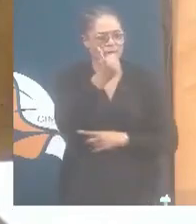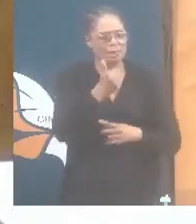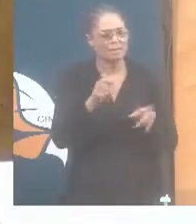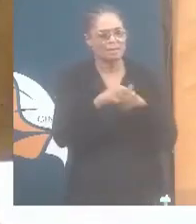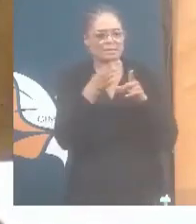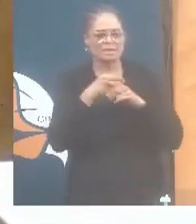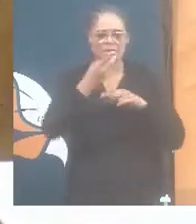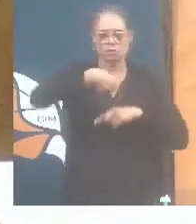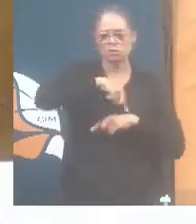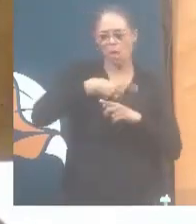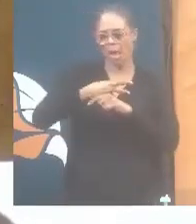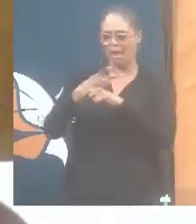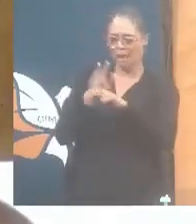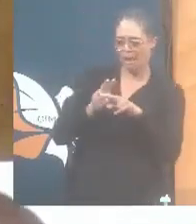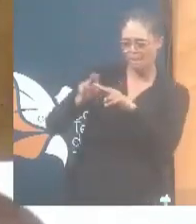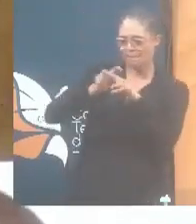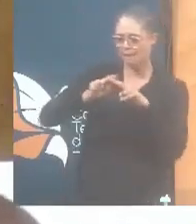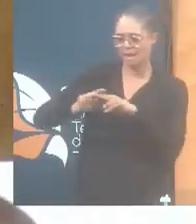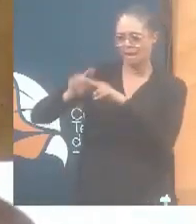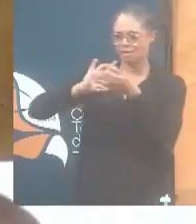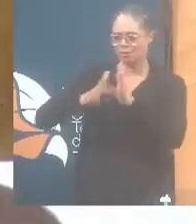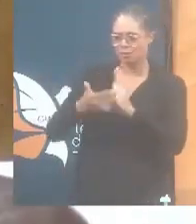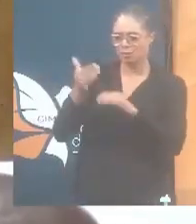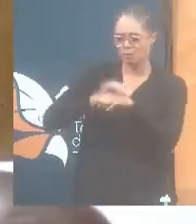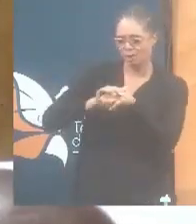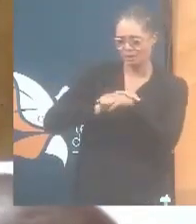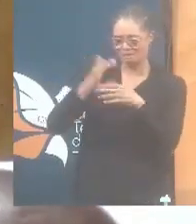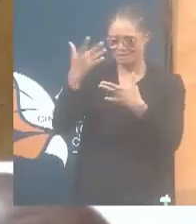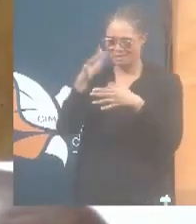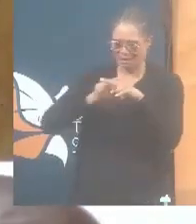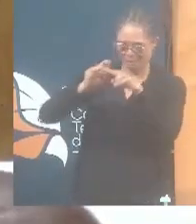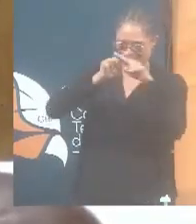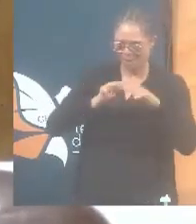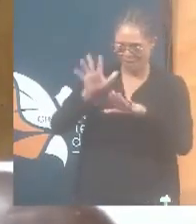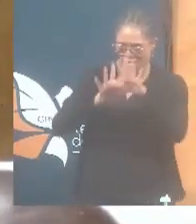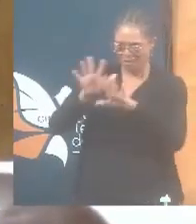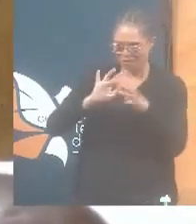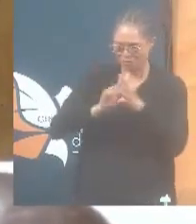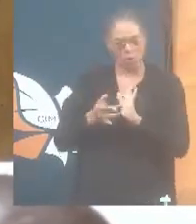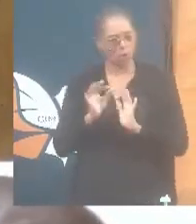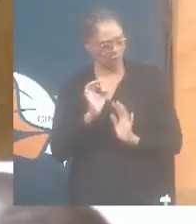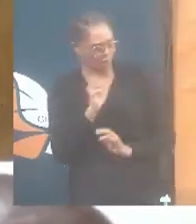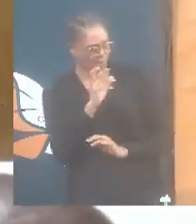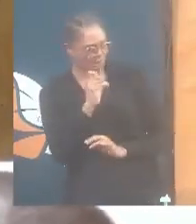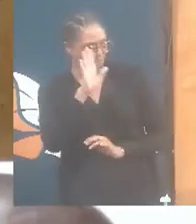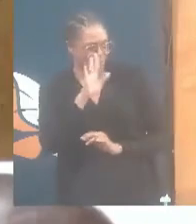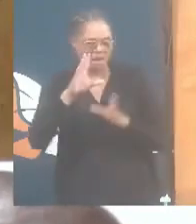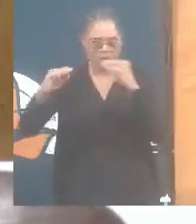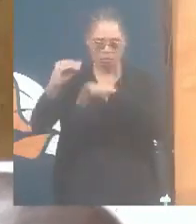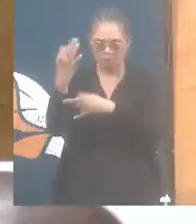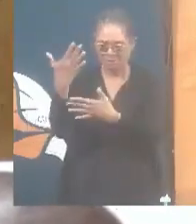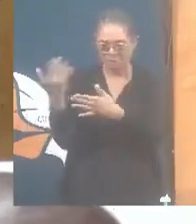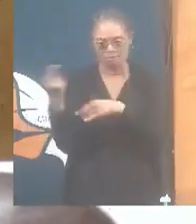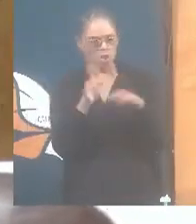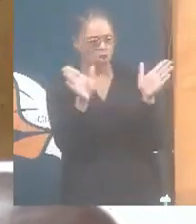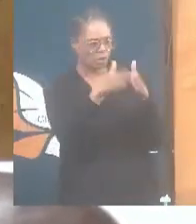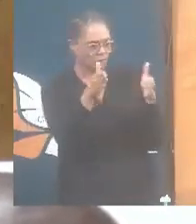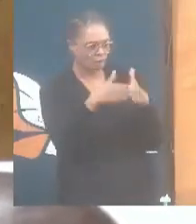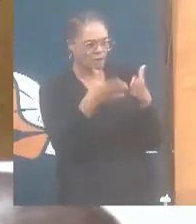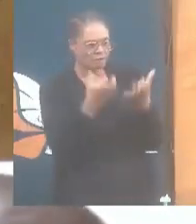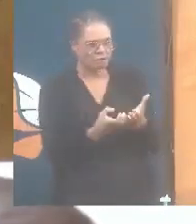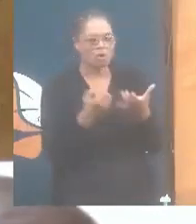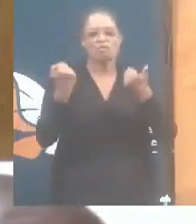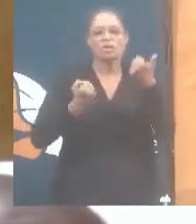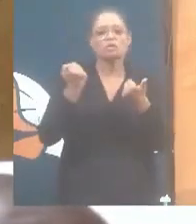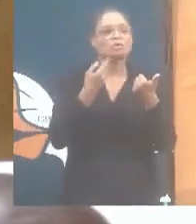grands mécaniciens de la politique martiniquaise. On veut bien. Mais quand le peuple martiniquais vient aujourd'hui réclamer le véhicule